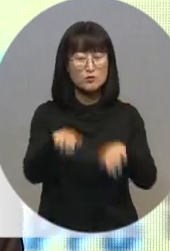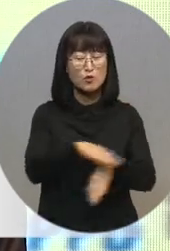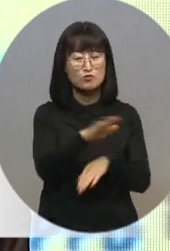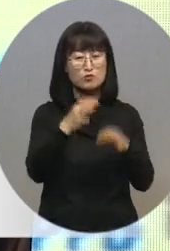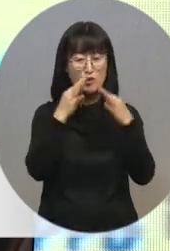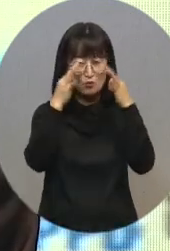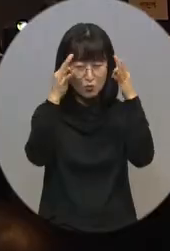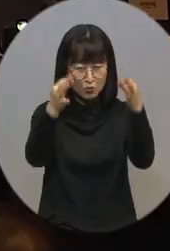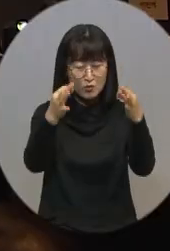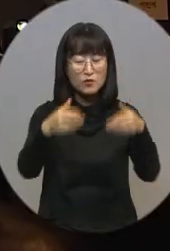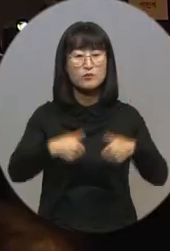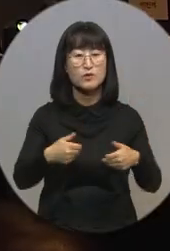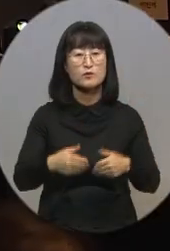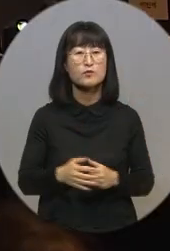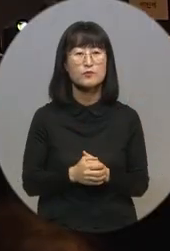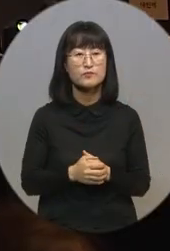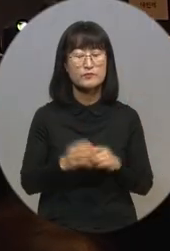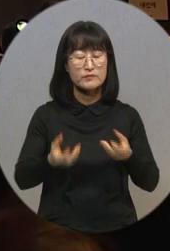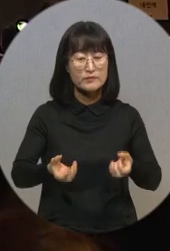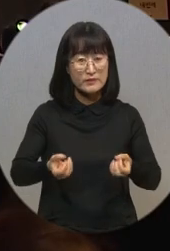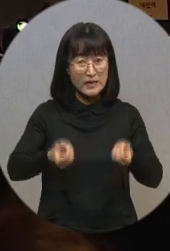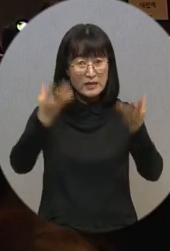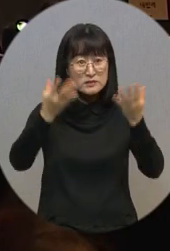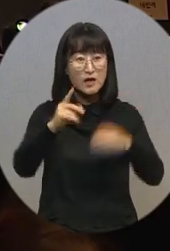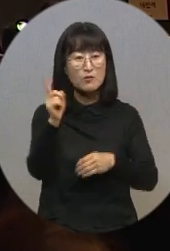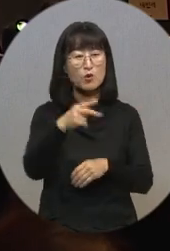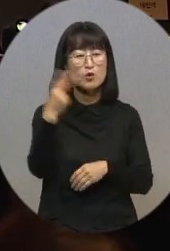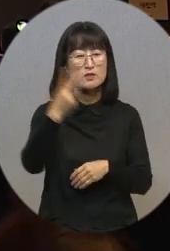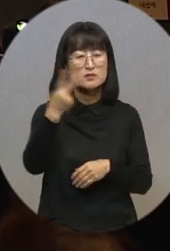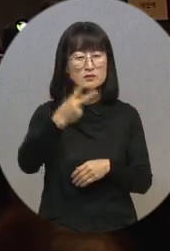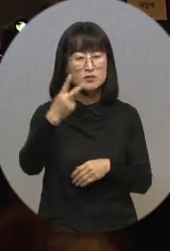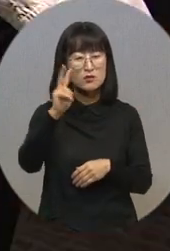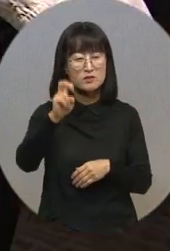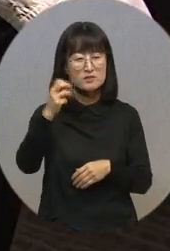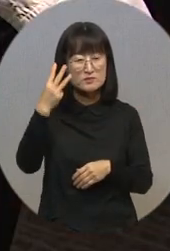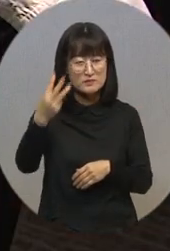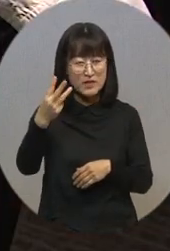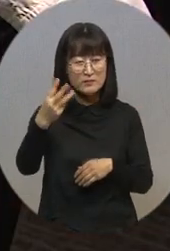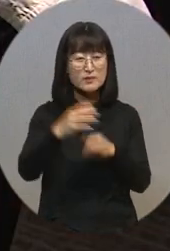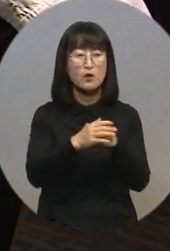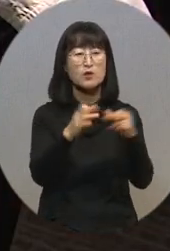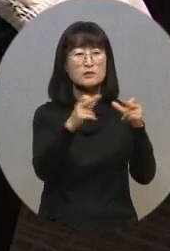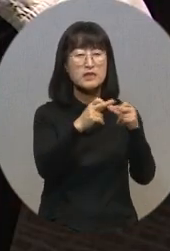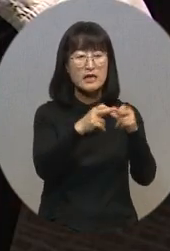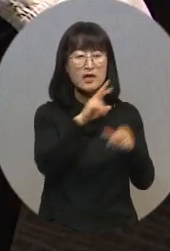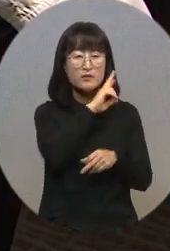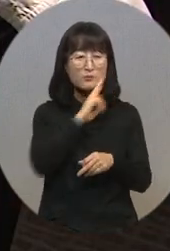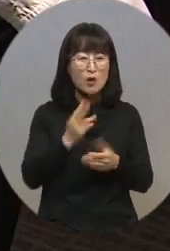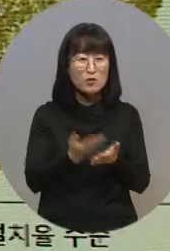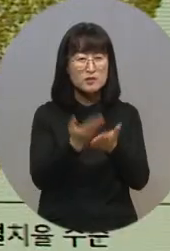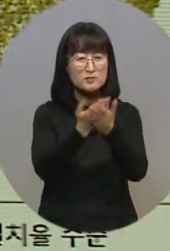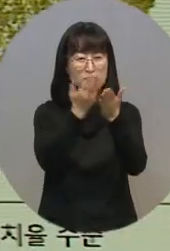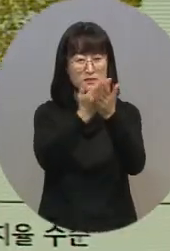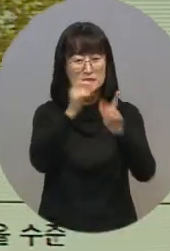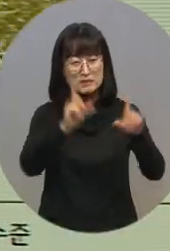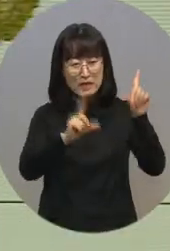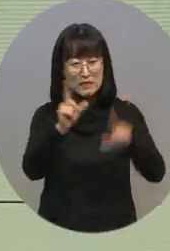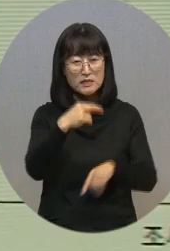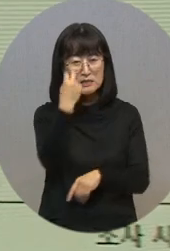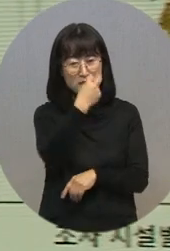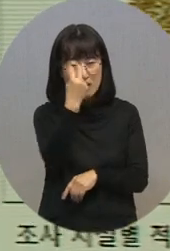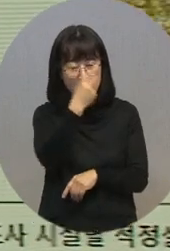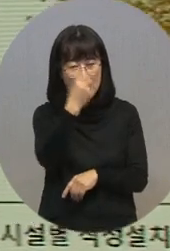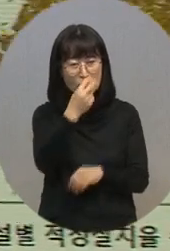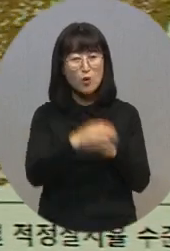노력해야 할 것입니다. 이날 행사는 2023년 장애인 편의시설 실태 전수조사 결과 보고, 장애인